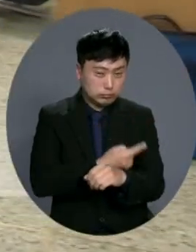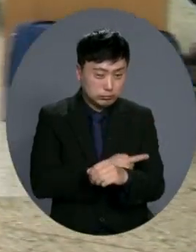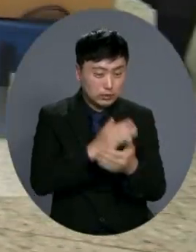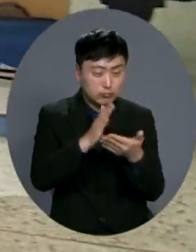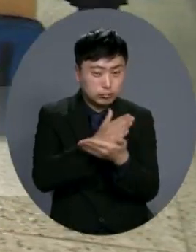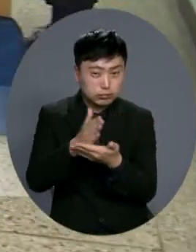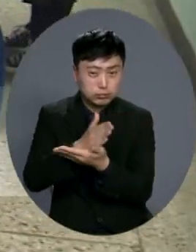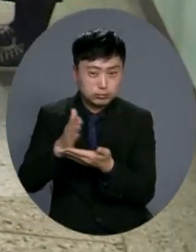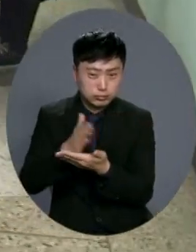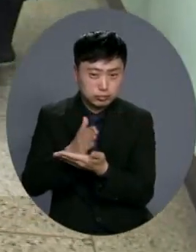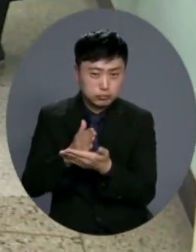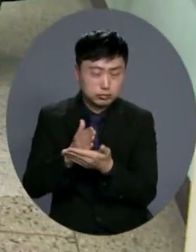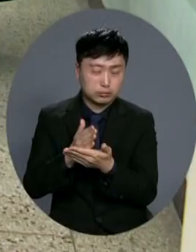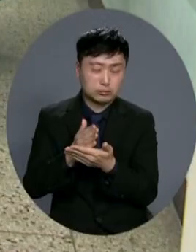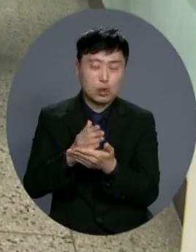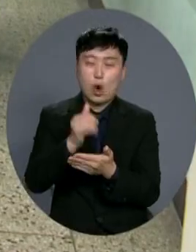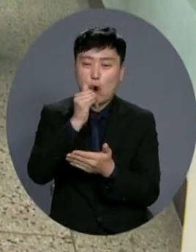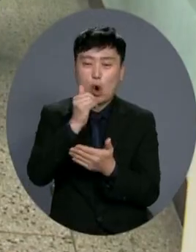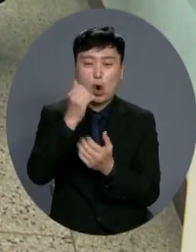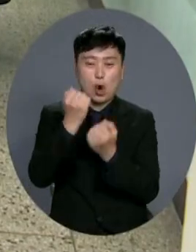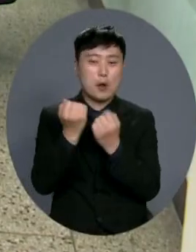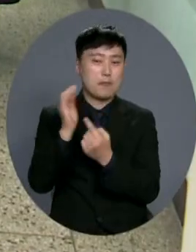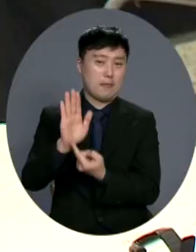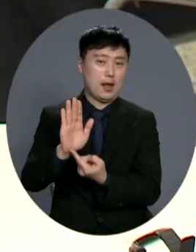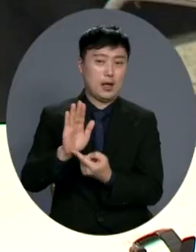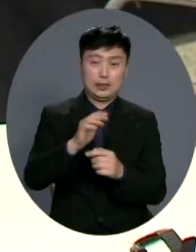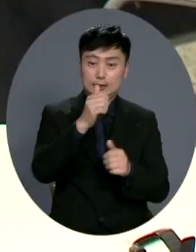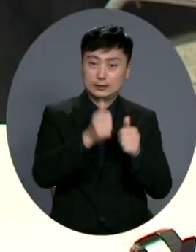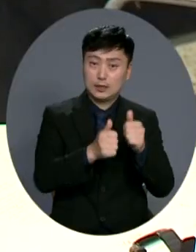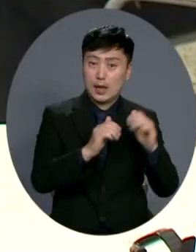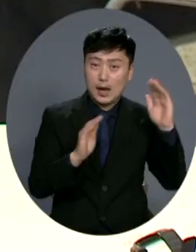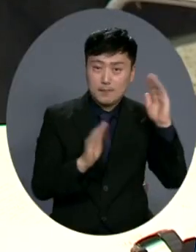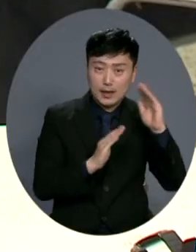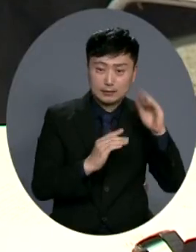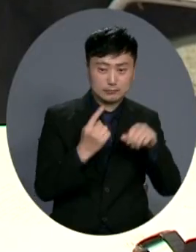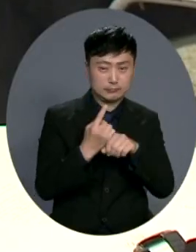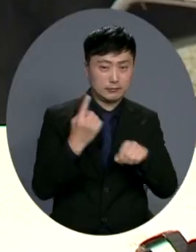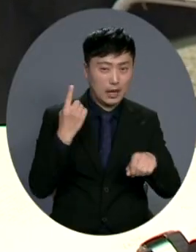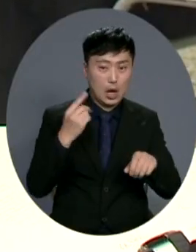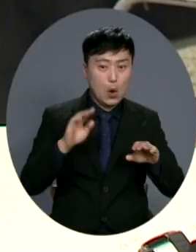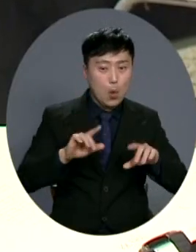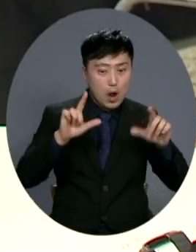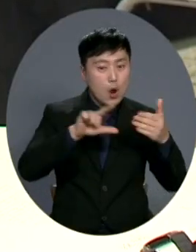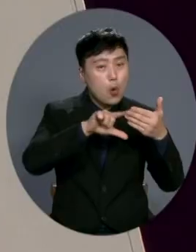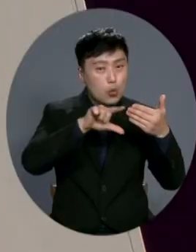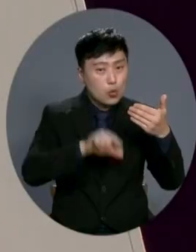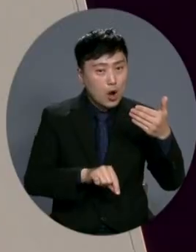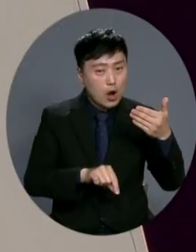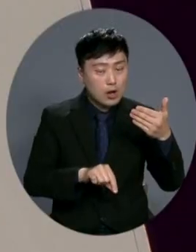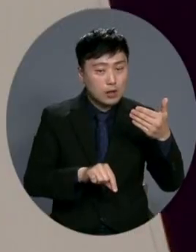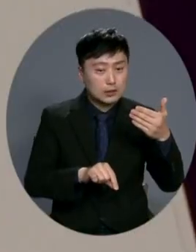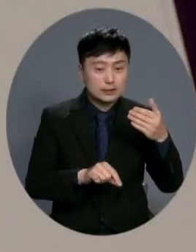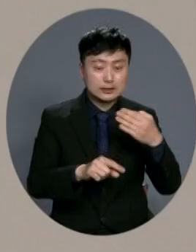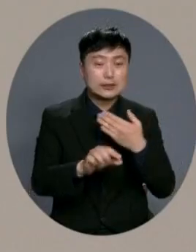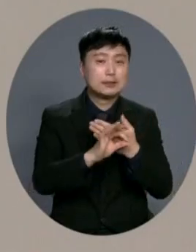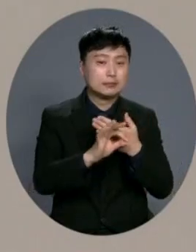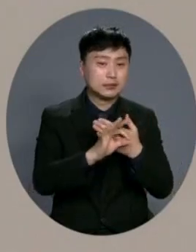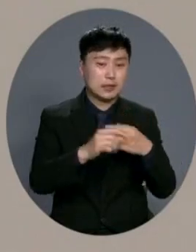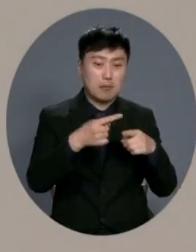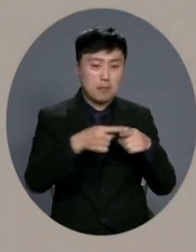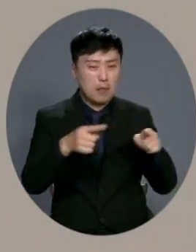게 교육부의 설명입니다. 수험생들은 지난해 수능이나 올해 9월 모의평가보다는 다소